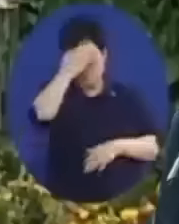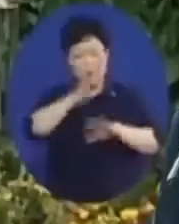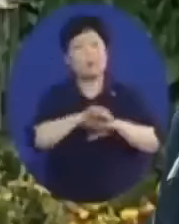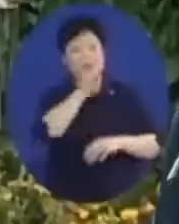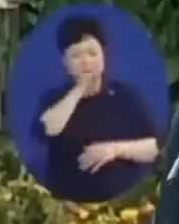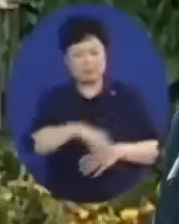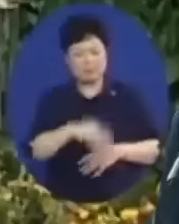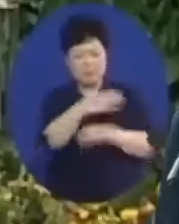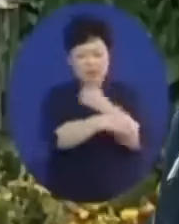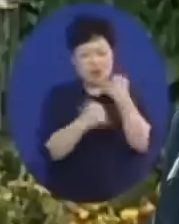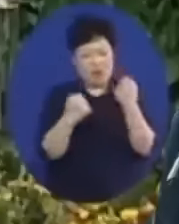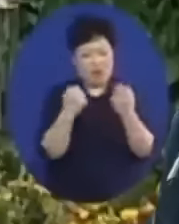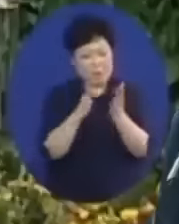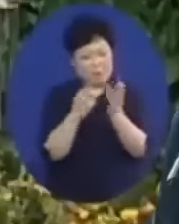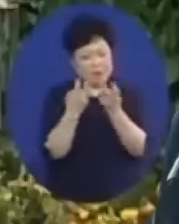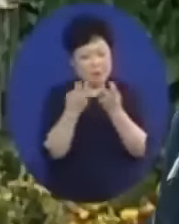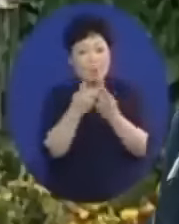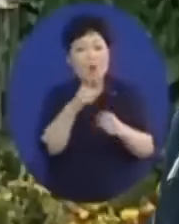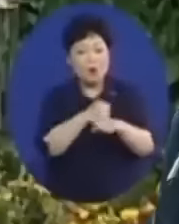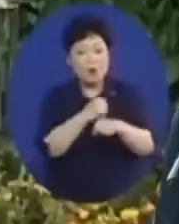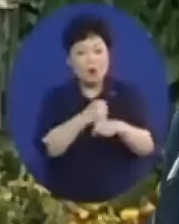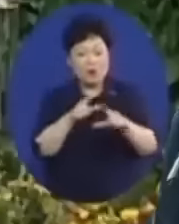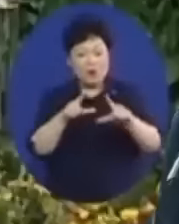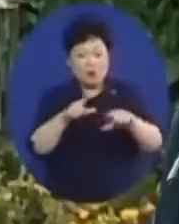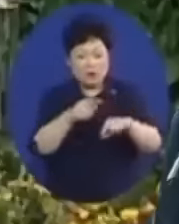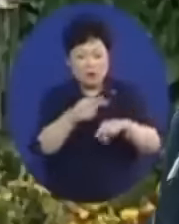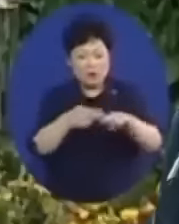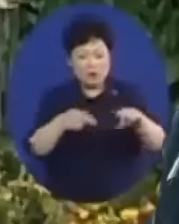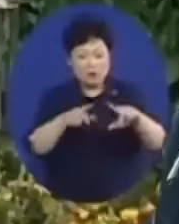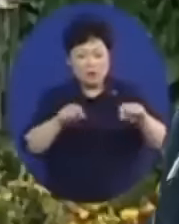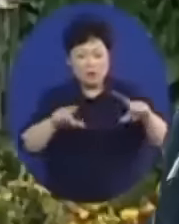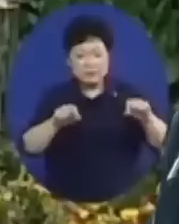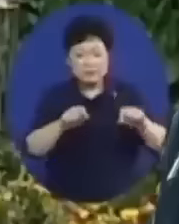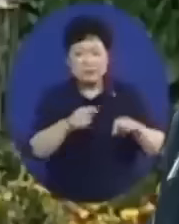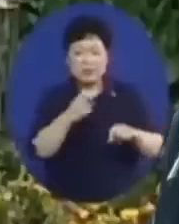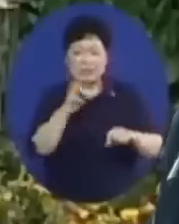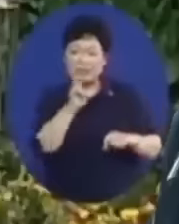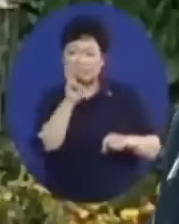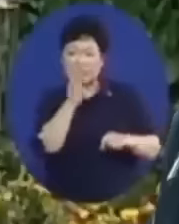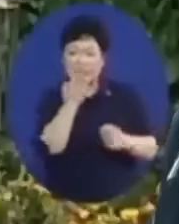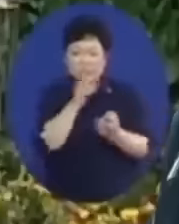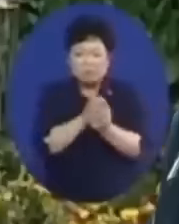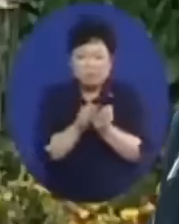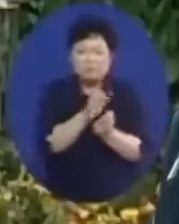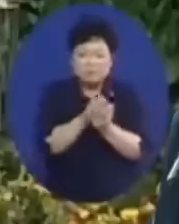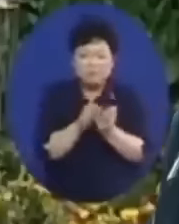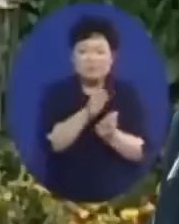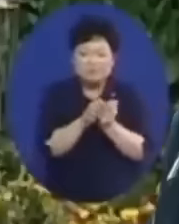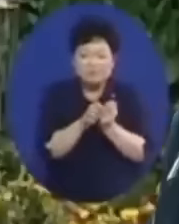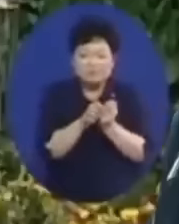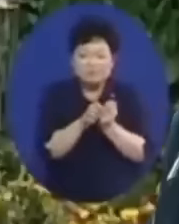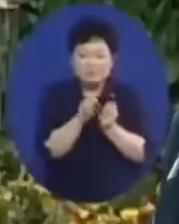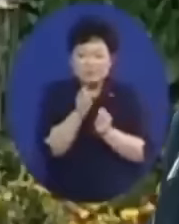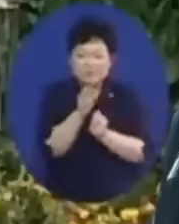그분의 건강 비결 중에 하나는 음식을 30분씩 씹어서 삼긴다는 것입니다. 그렇게 하니까 못 먹는 음식이 없고 모든